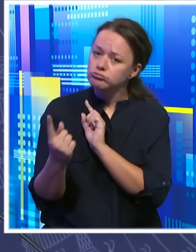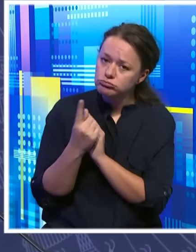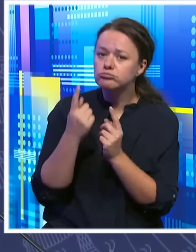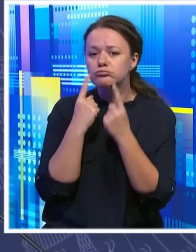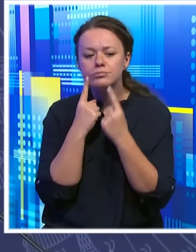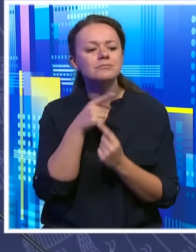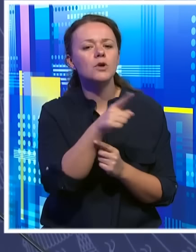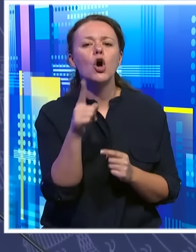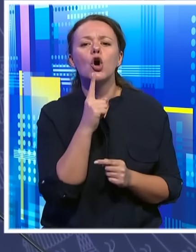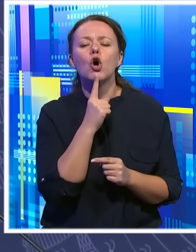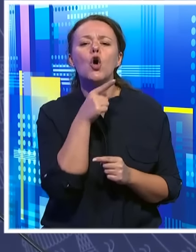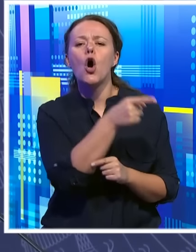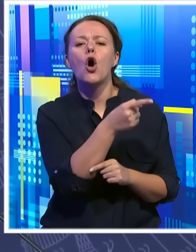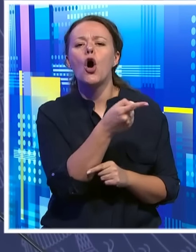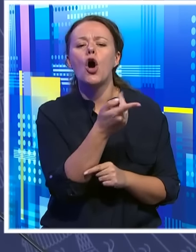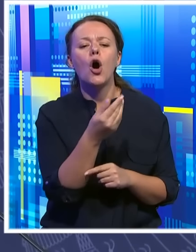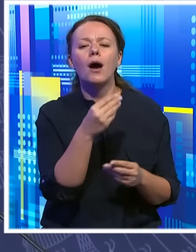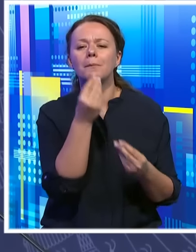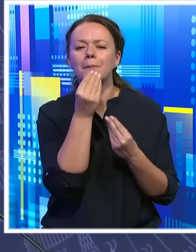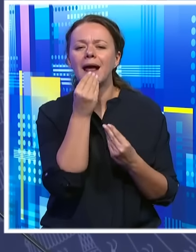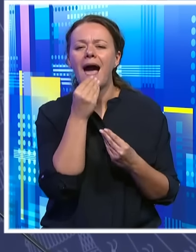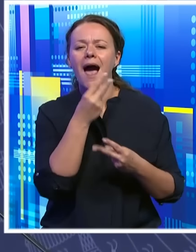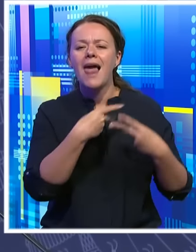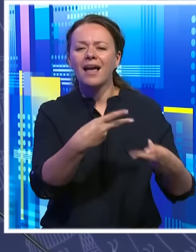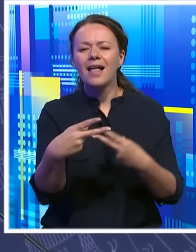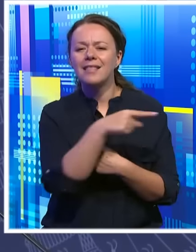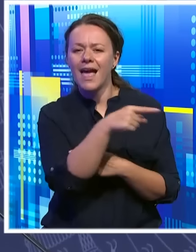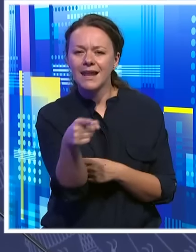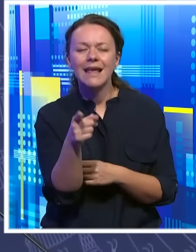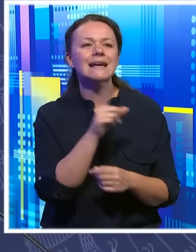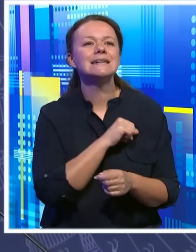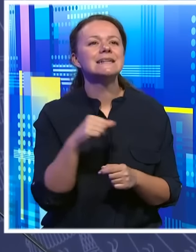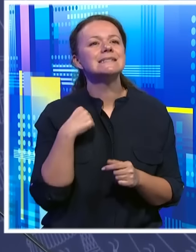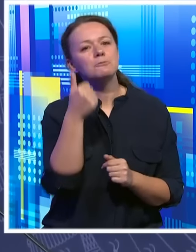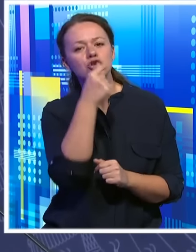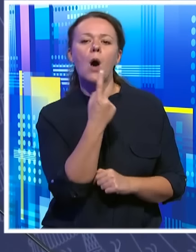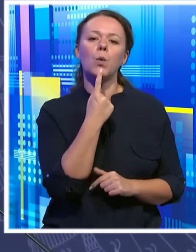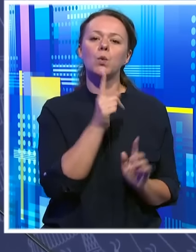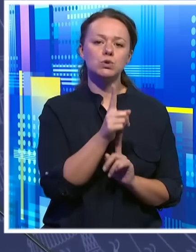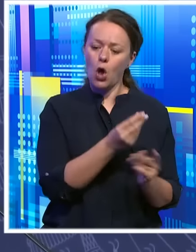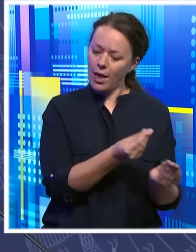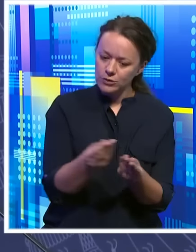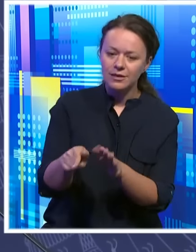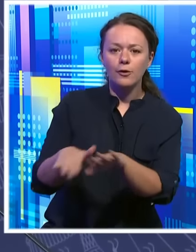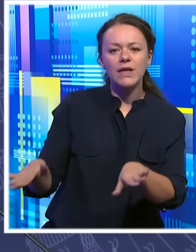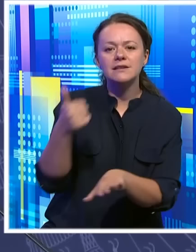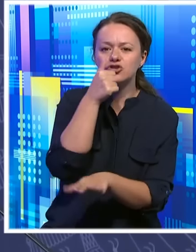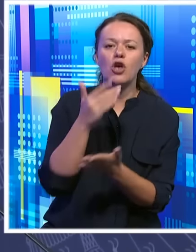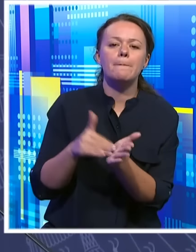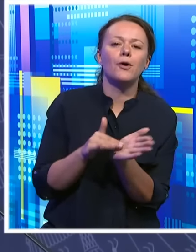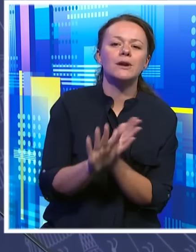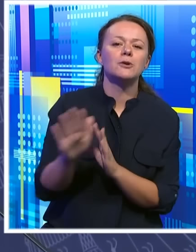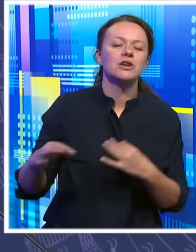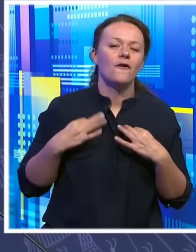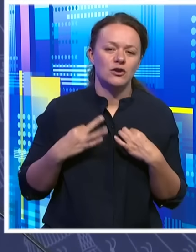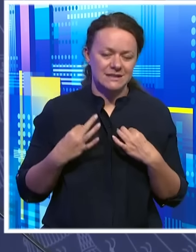drže catering da ne prave samo ono što deca žele, što im je ukusno, već ono što je za njih i njihovo zdravlje najpotrebnije.